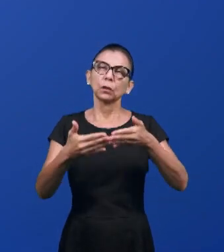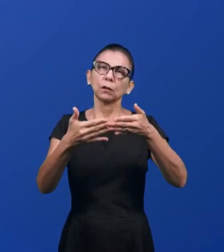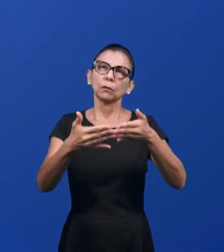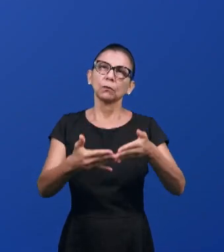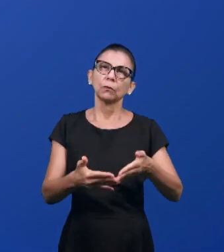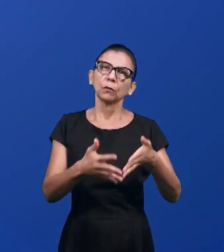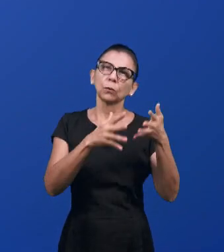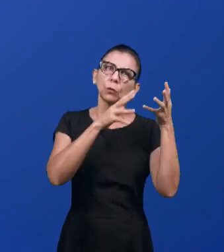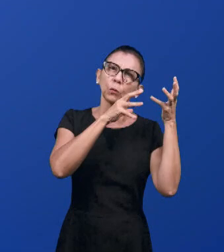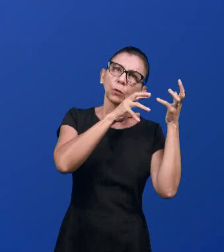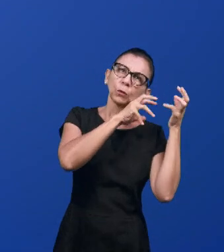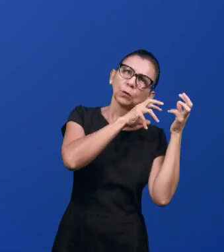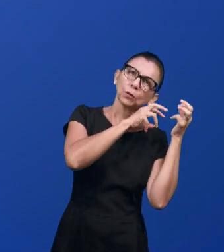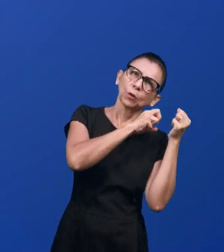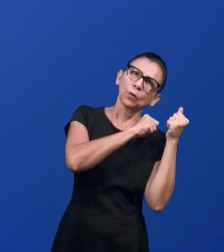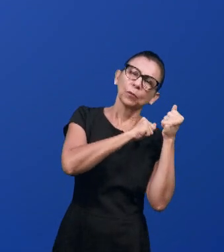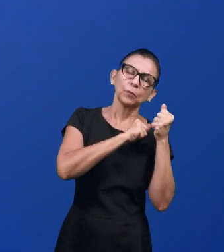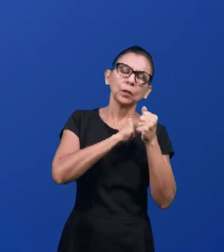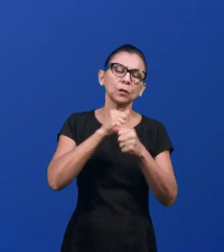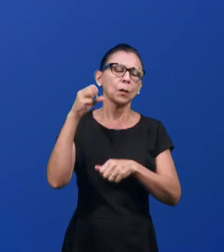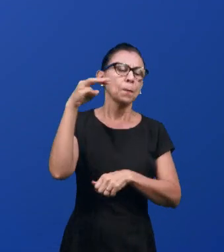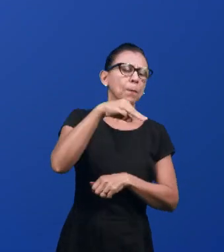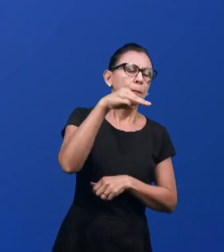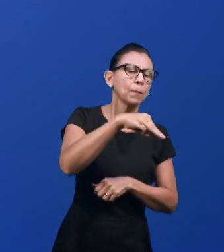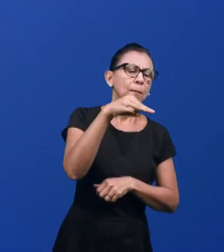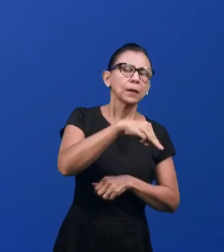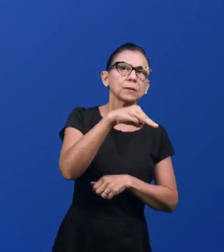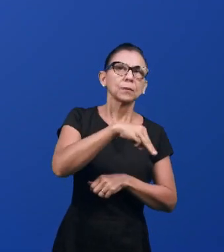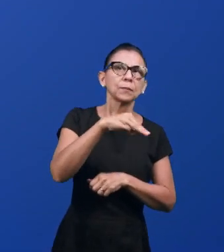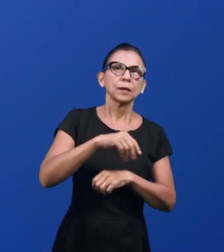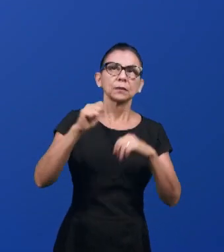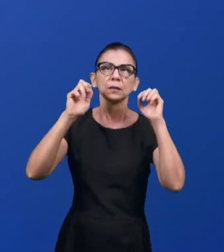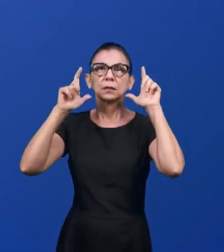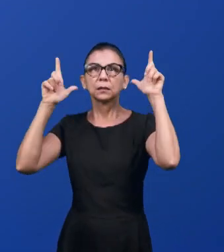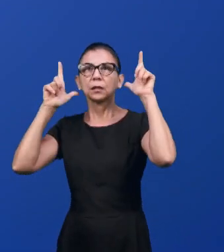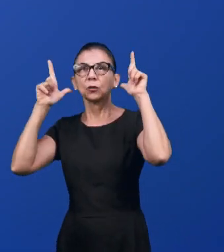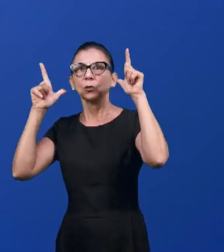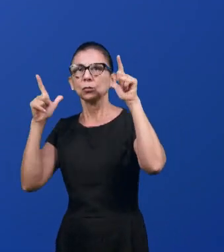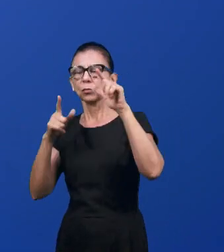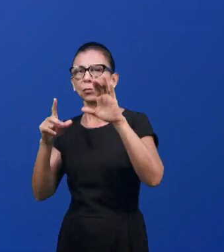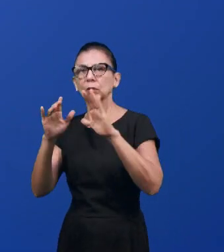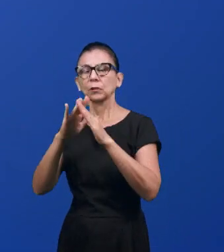un coussin. Et on l'a réveillé en disant, Maître,